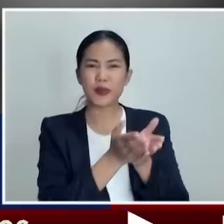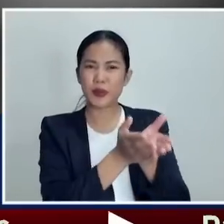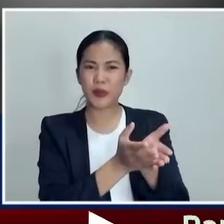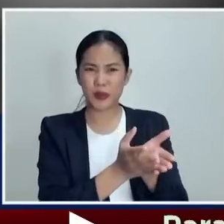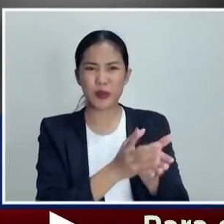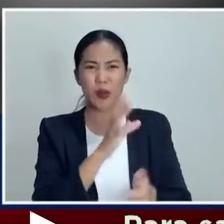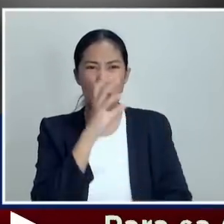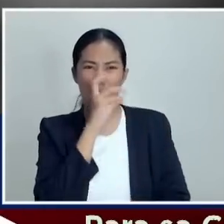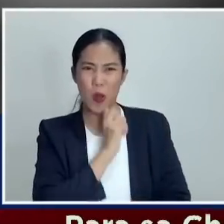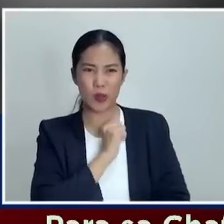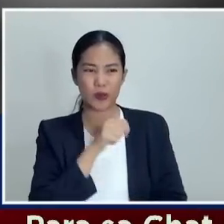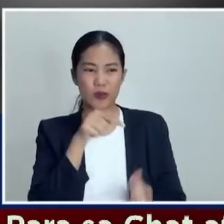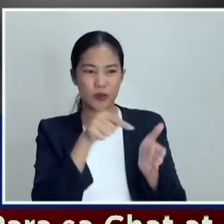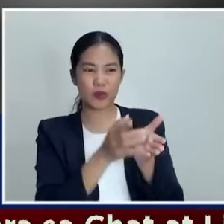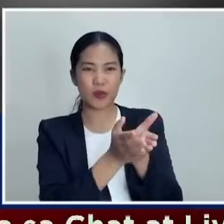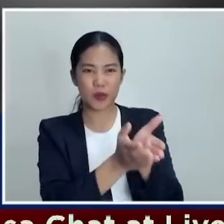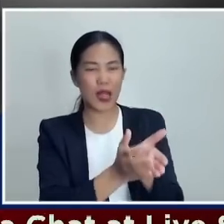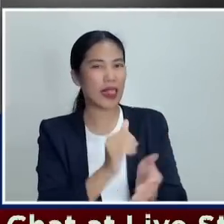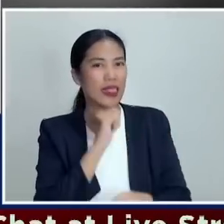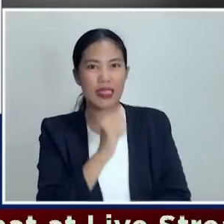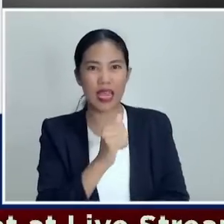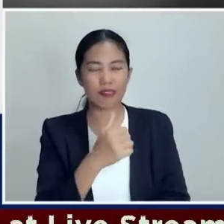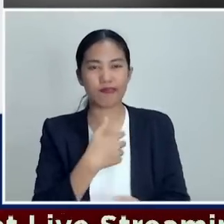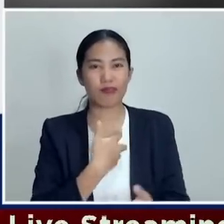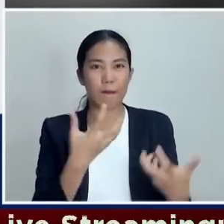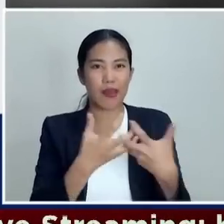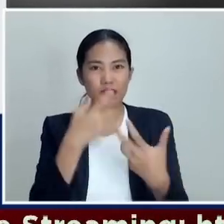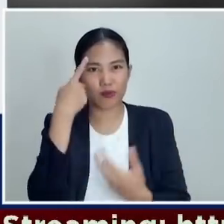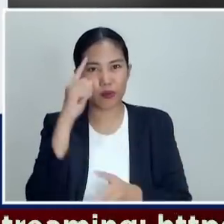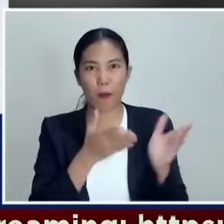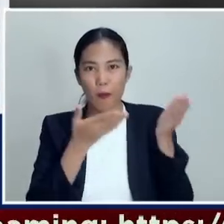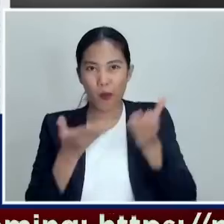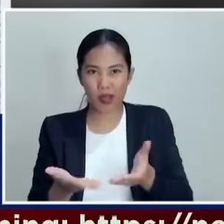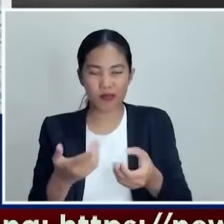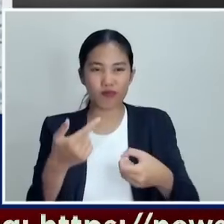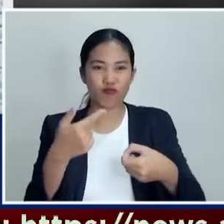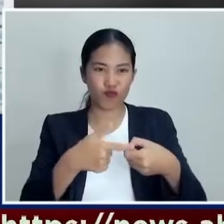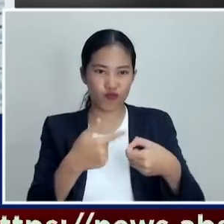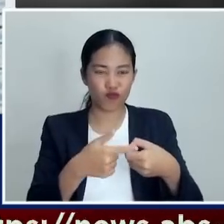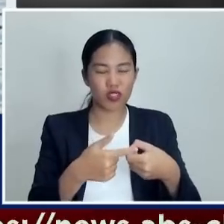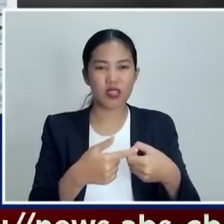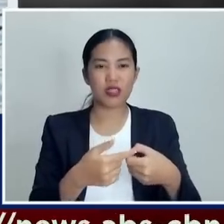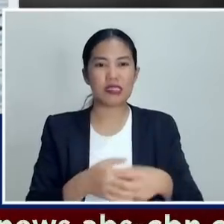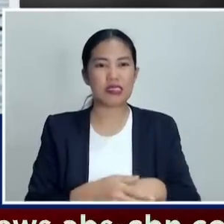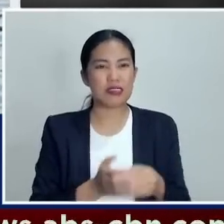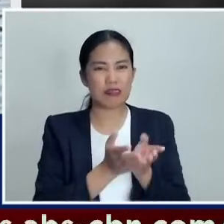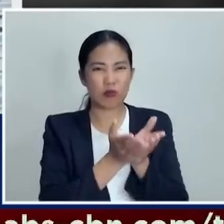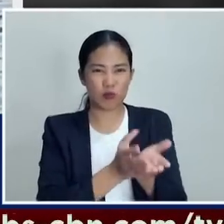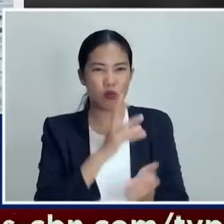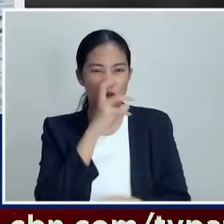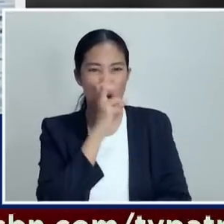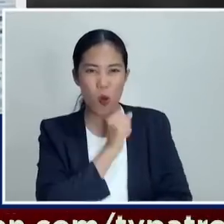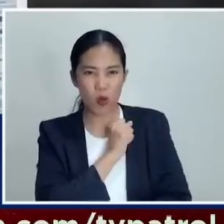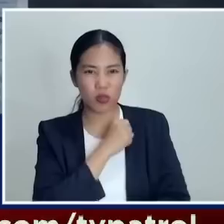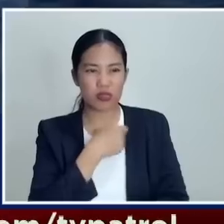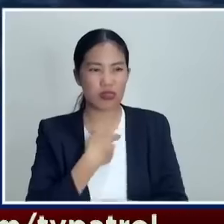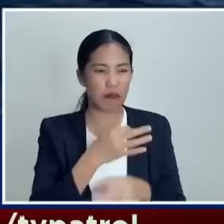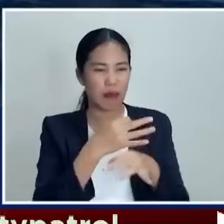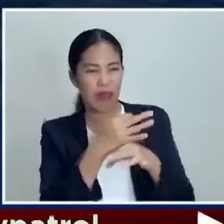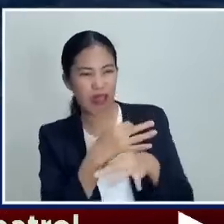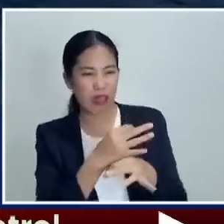tanker ang MT Princess Empress. Lumabas din sa investigasyon na isa umano itong scrap ship at inayos lang para maging